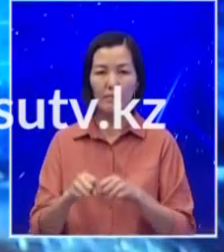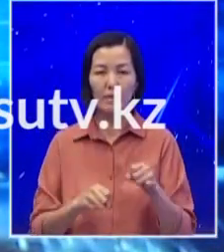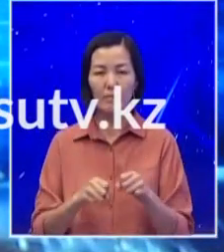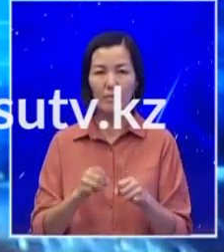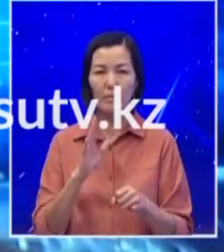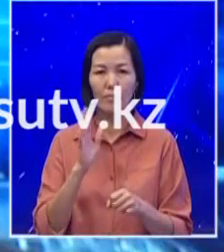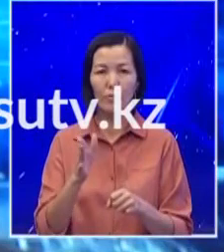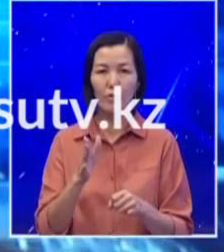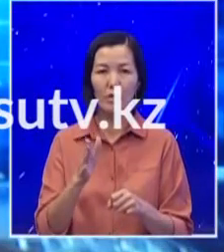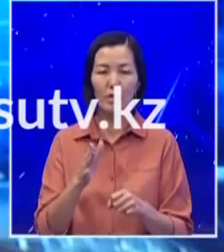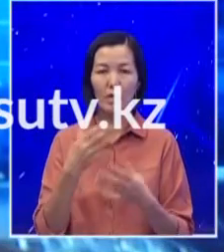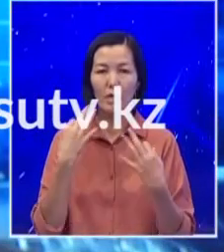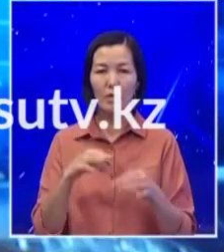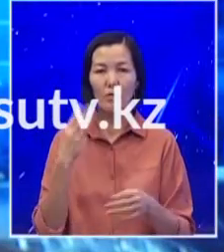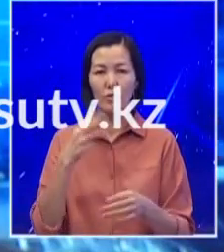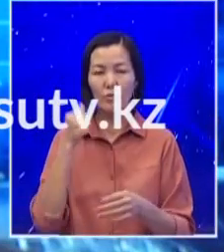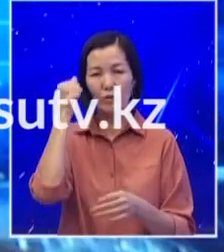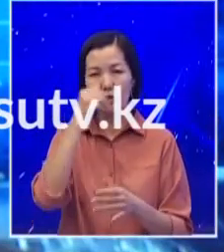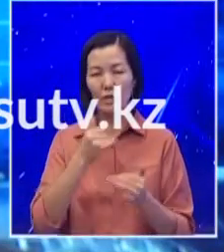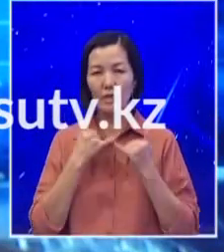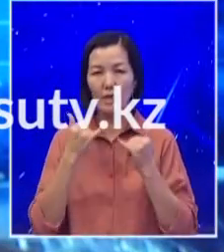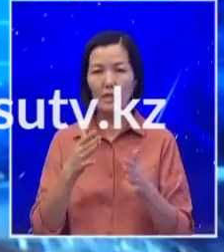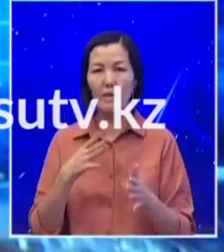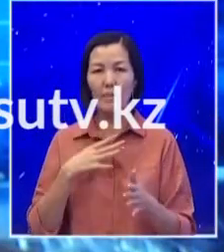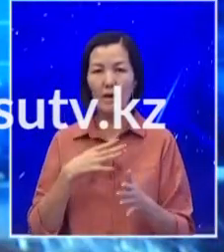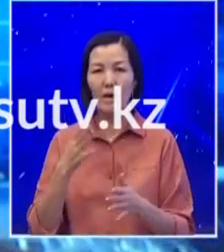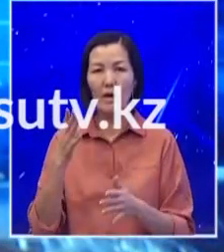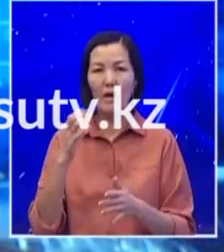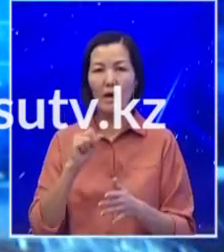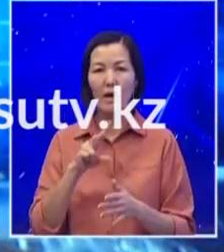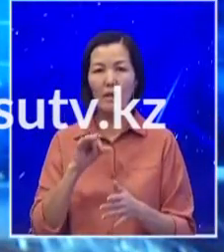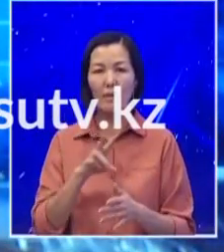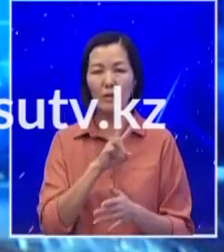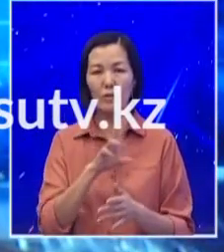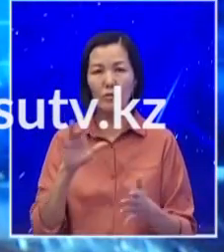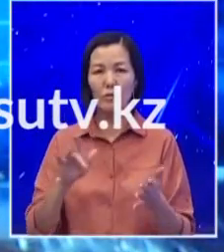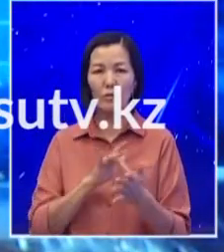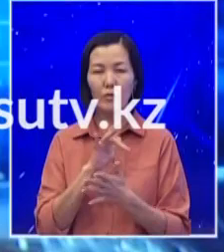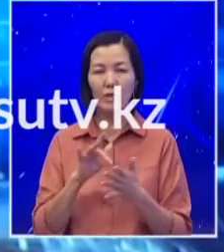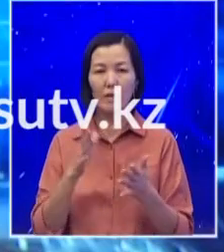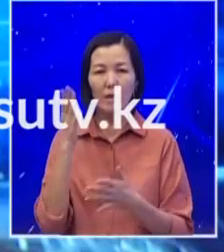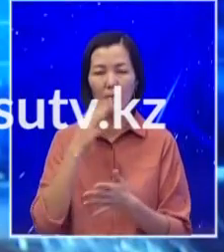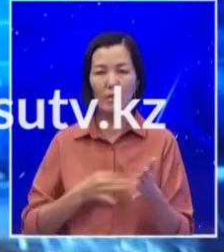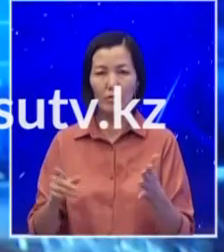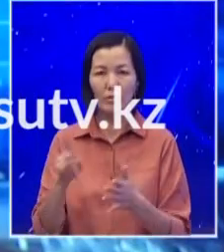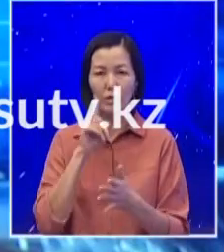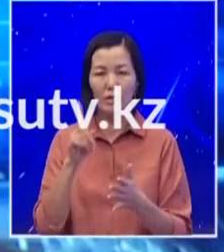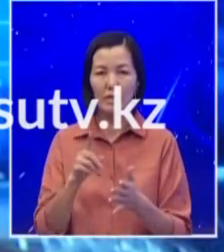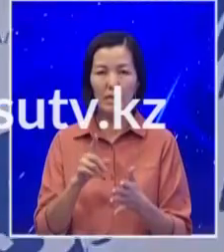Бұл сапарын ол ел тәуелсіздігінің 30 жылдығына арнамақ. Алматыға Нұрсұлтан қалалық және Алматы облыстық жастар